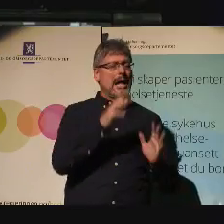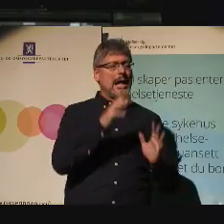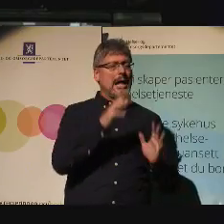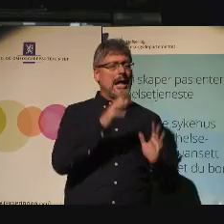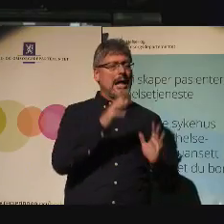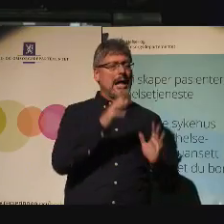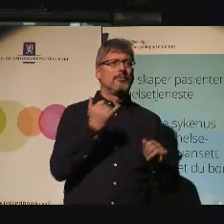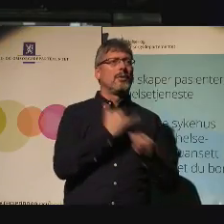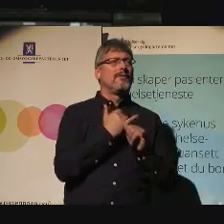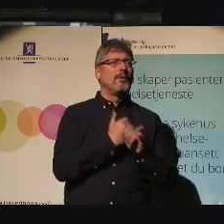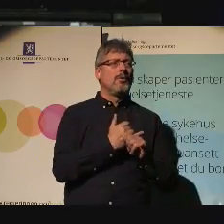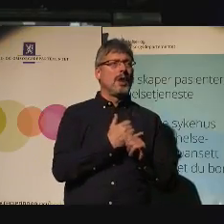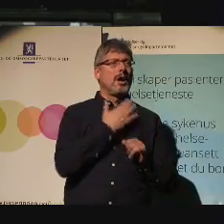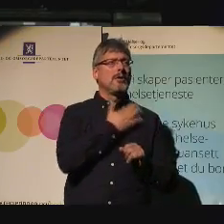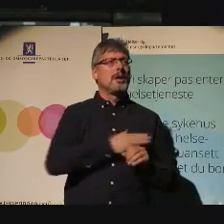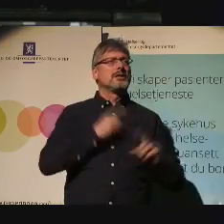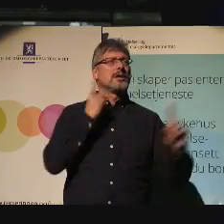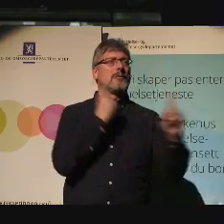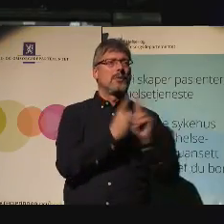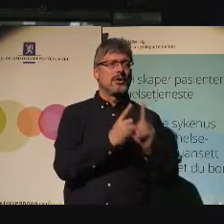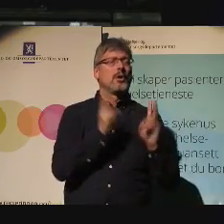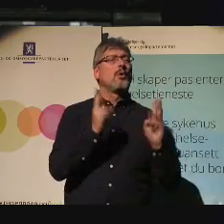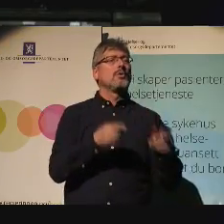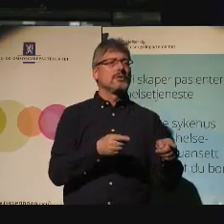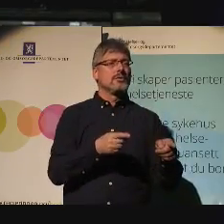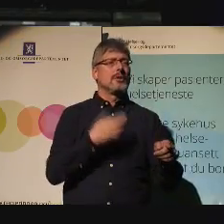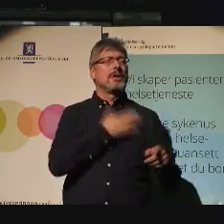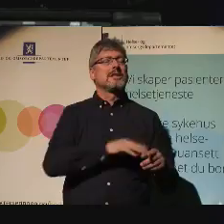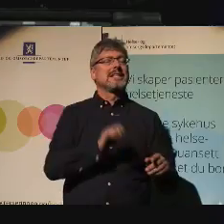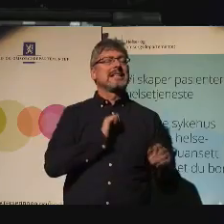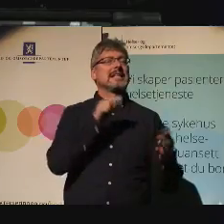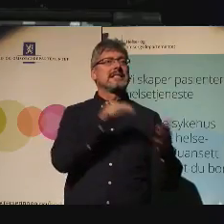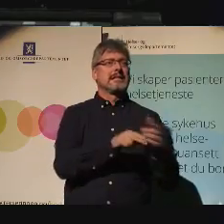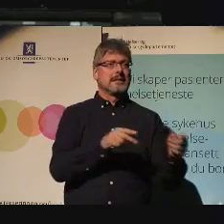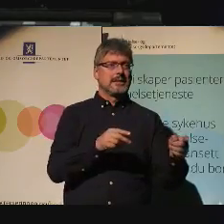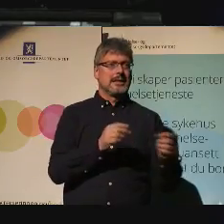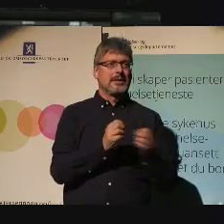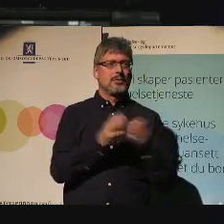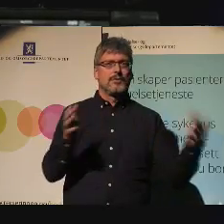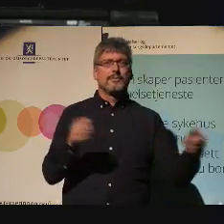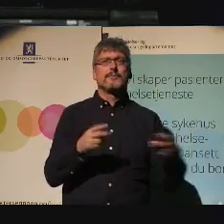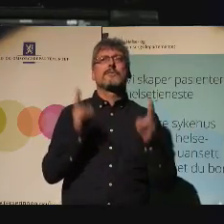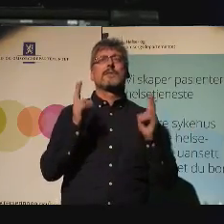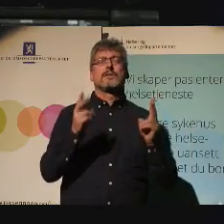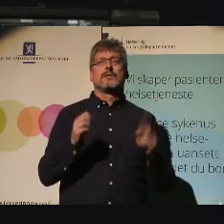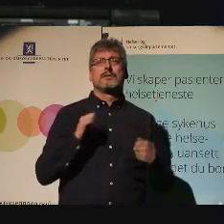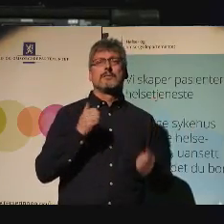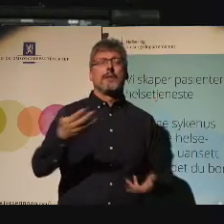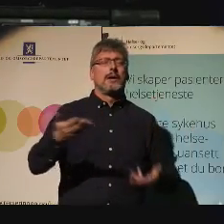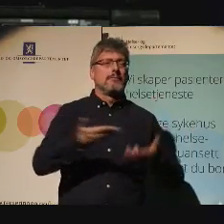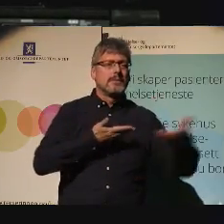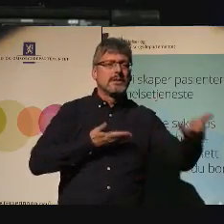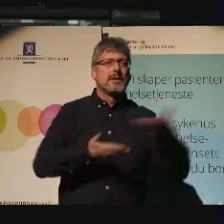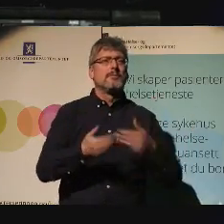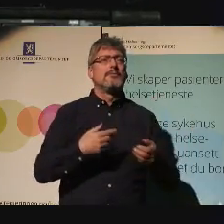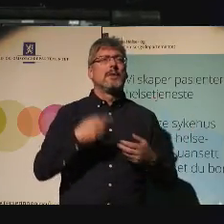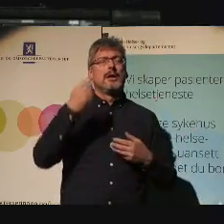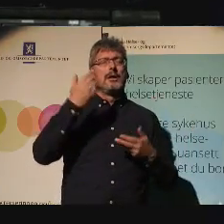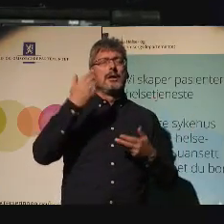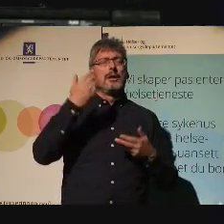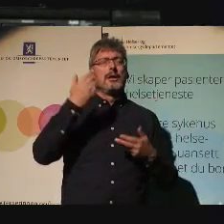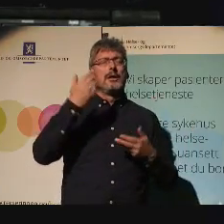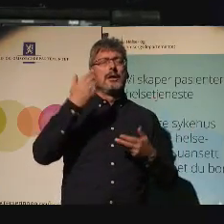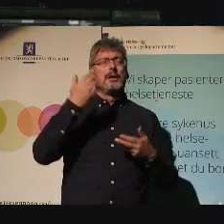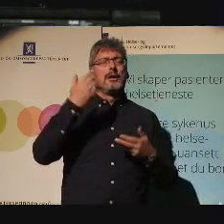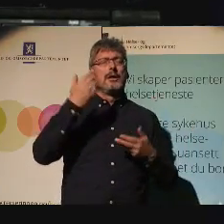våre. Det dreier seg også om å utvikle pasientens helsetjeneste. Det dreier seg naturligvis om samspillet mellom psykisk helse, rus